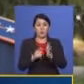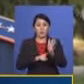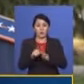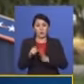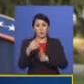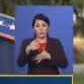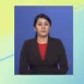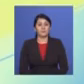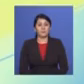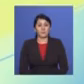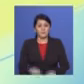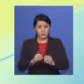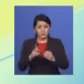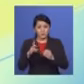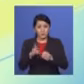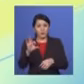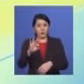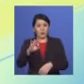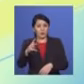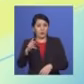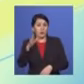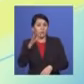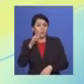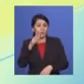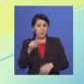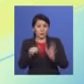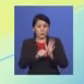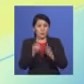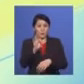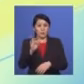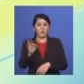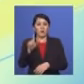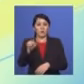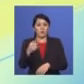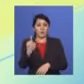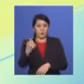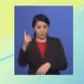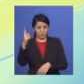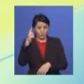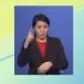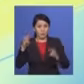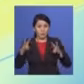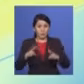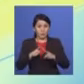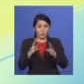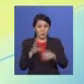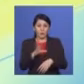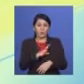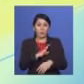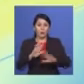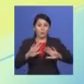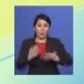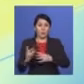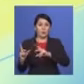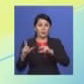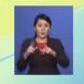тізіліміне енгізілді. 12 қазан сағат 18:24-те 101 нөміріне Солнечный кентінде өрт шықты деген қоңырау келіп түсті.